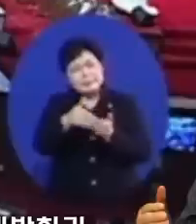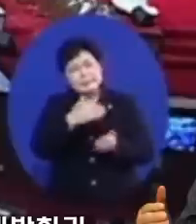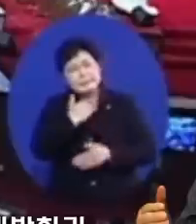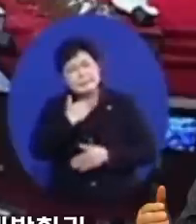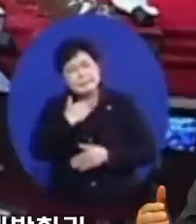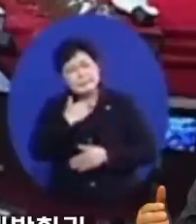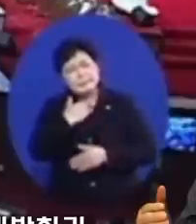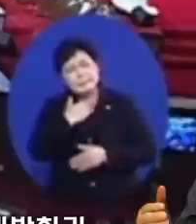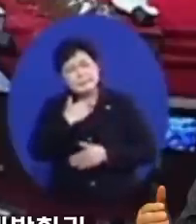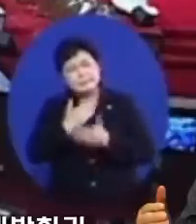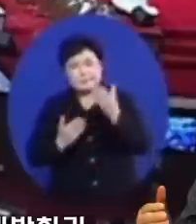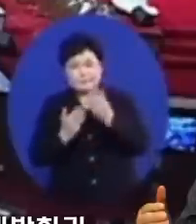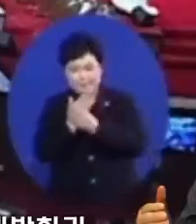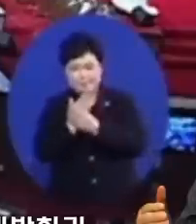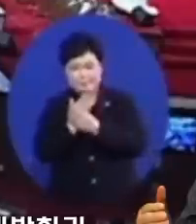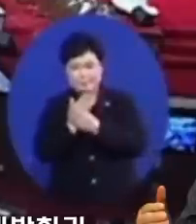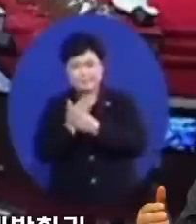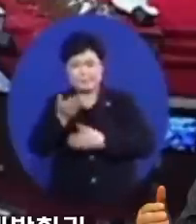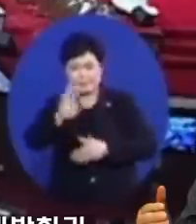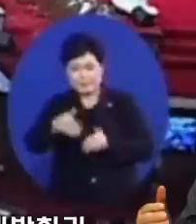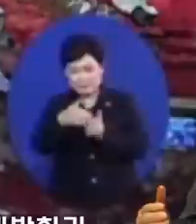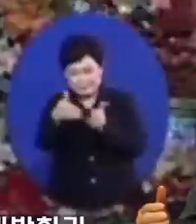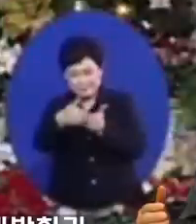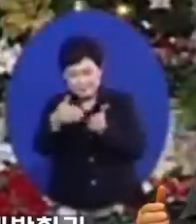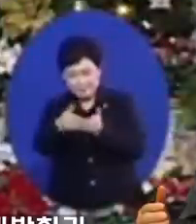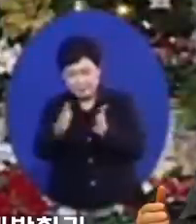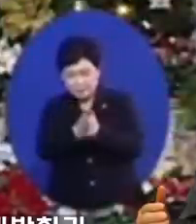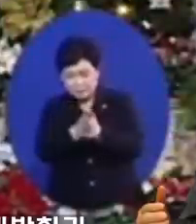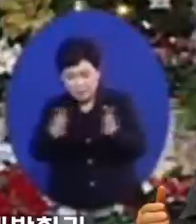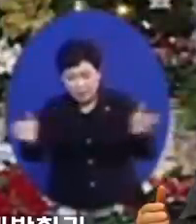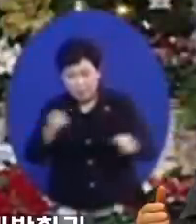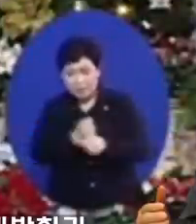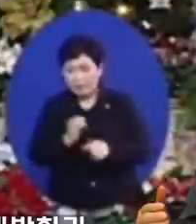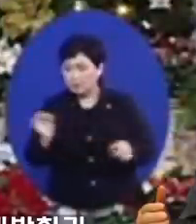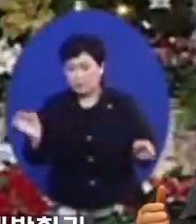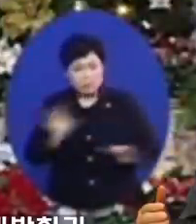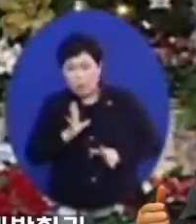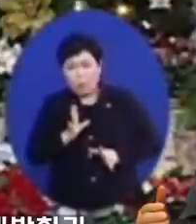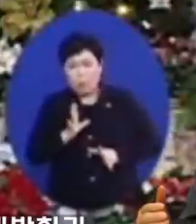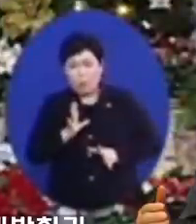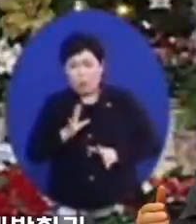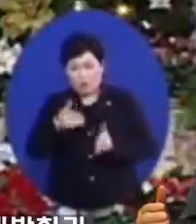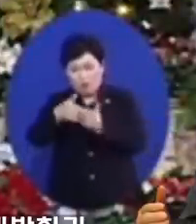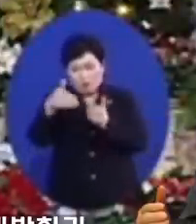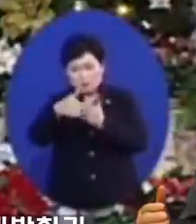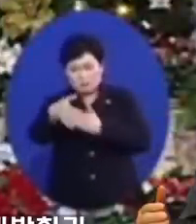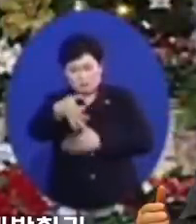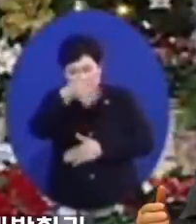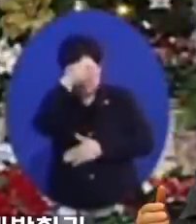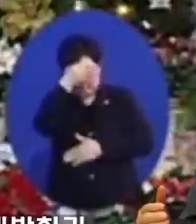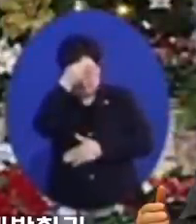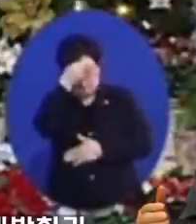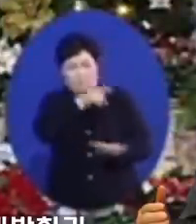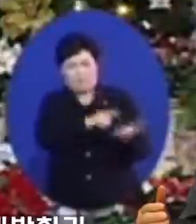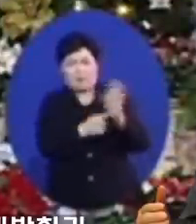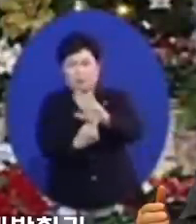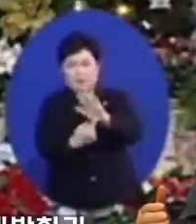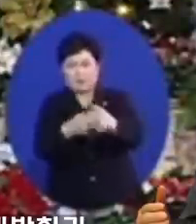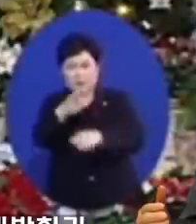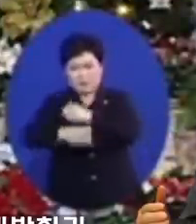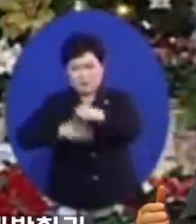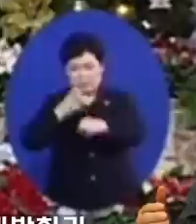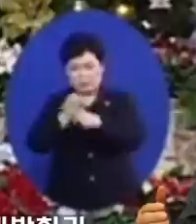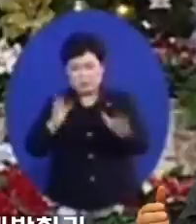생겼어요. 그래서 그림을 그리기 시작했는데 놀라운 재간이 나타났습니다. 그 후